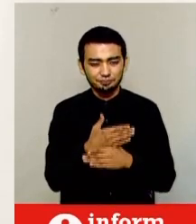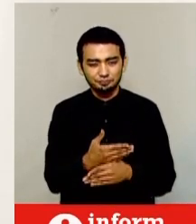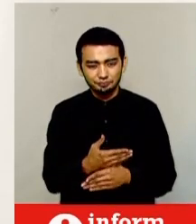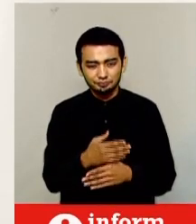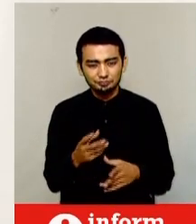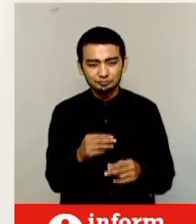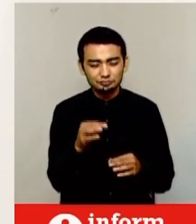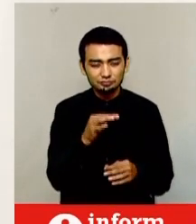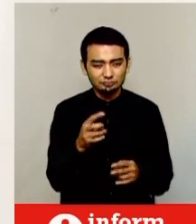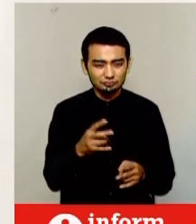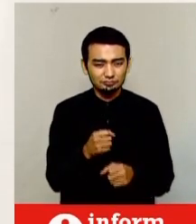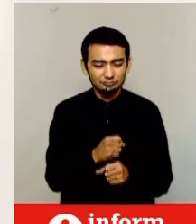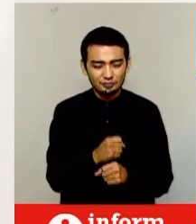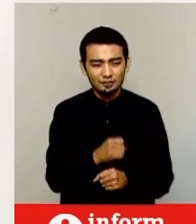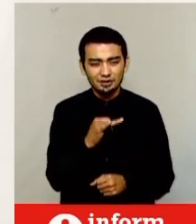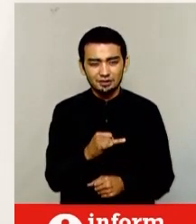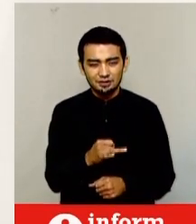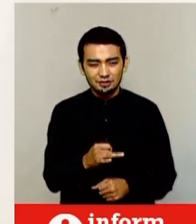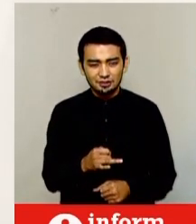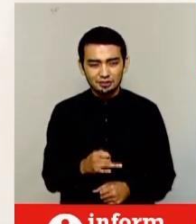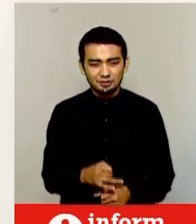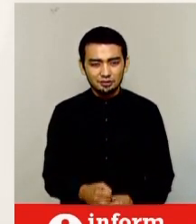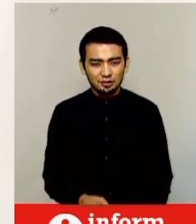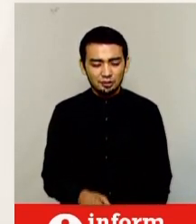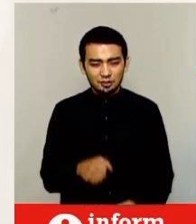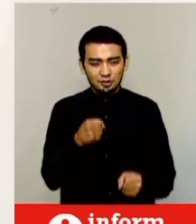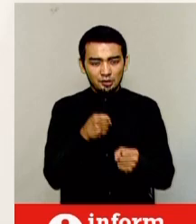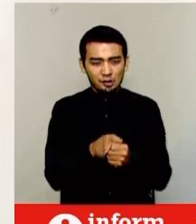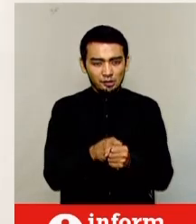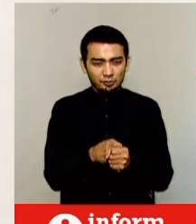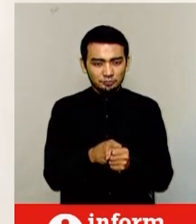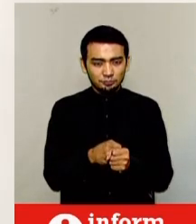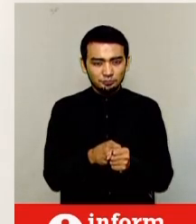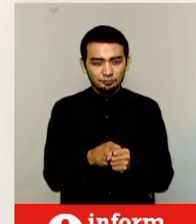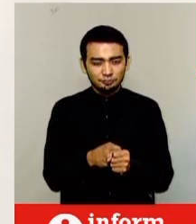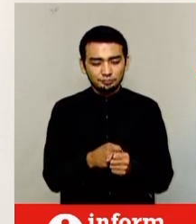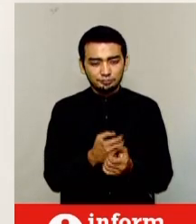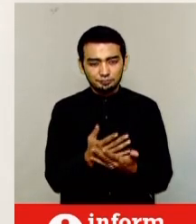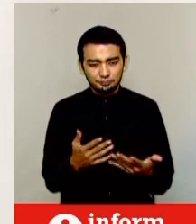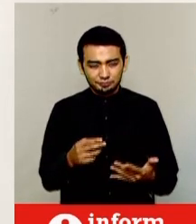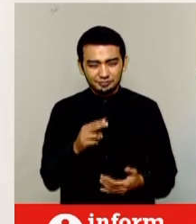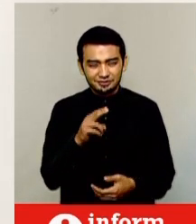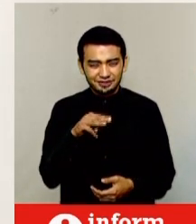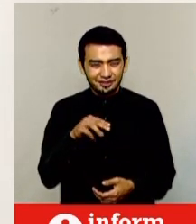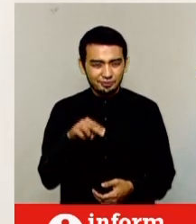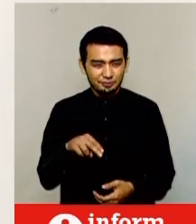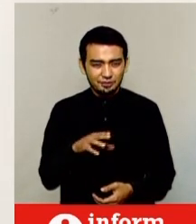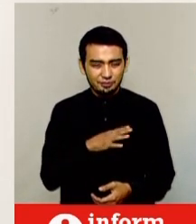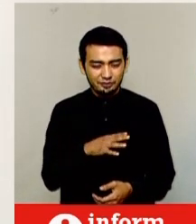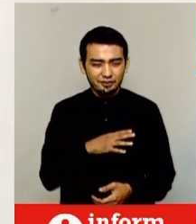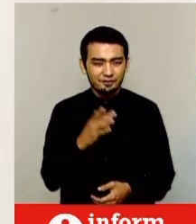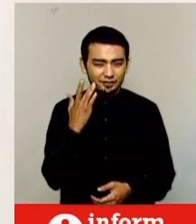в результате этого столкновение транспортных средств таких ДТП, конечно,